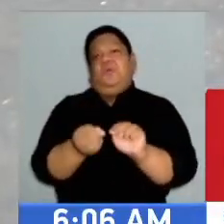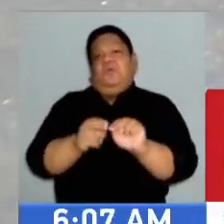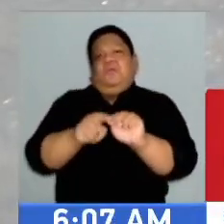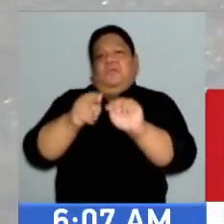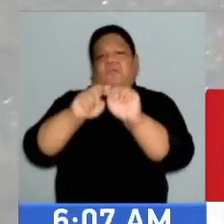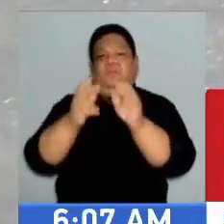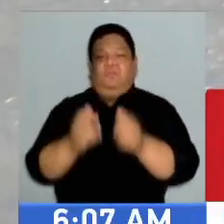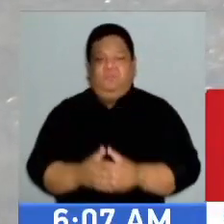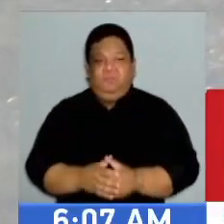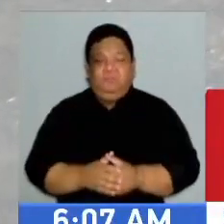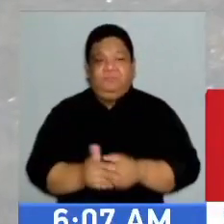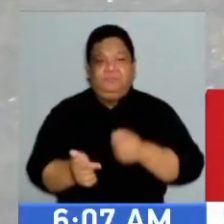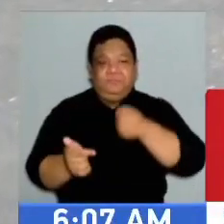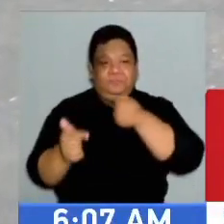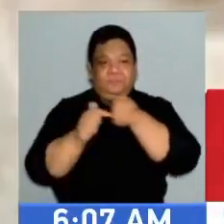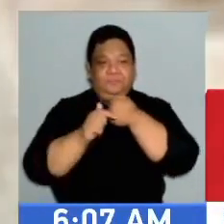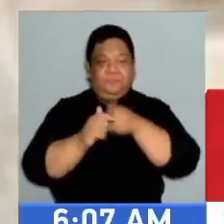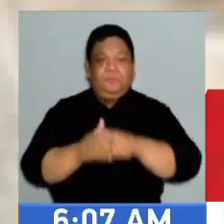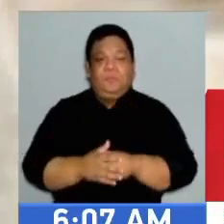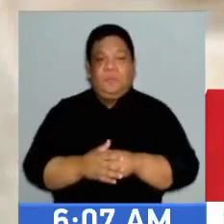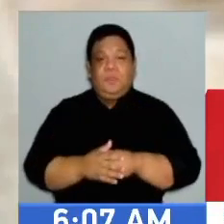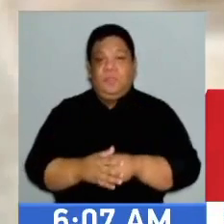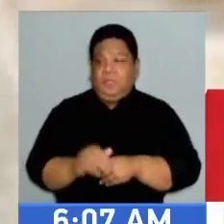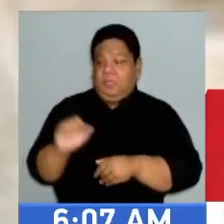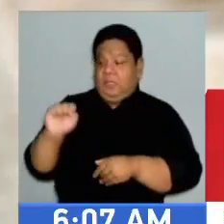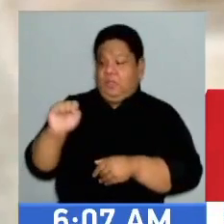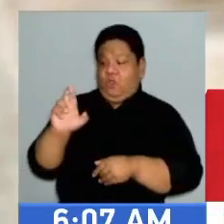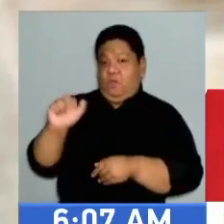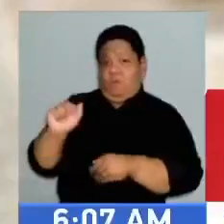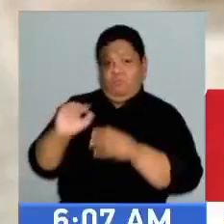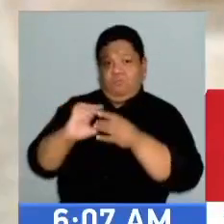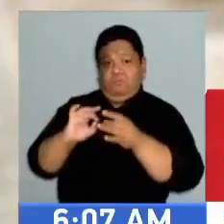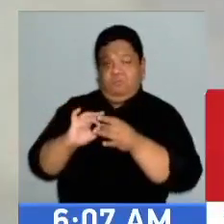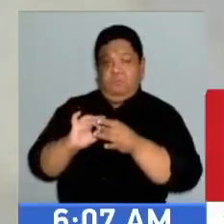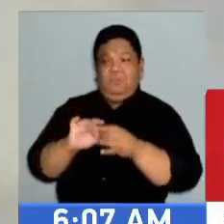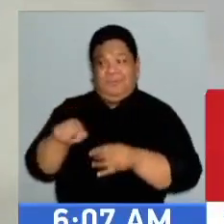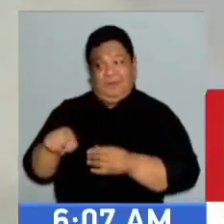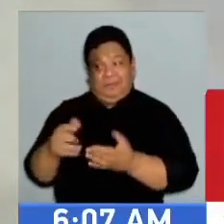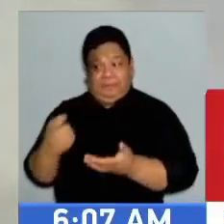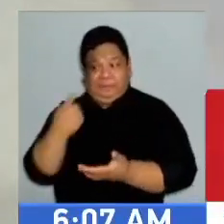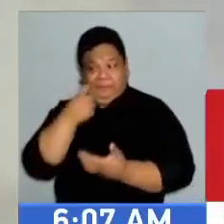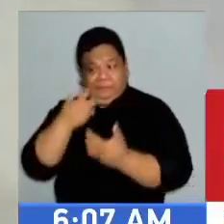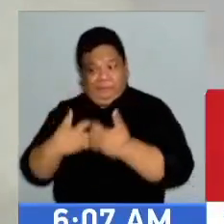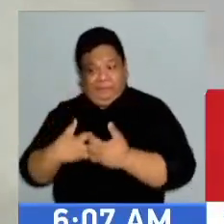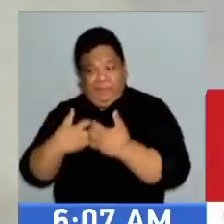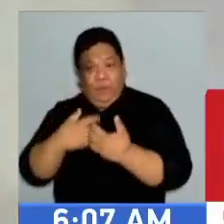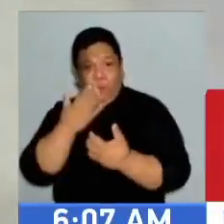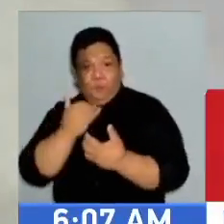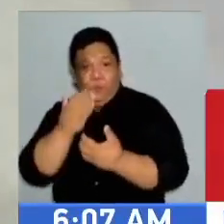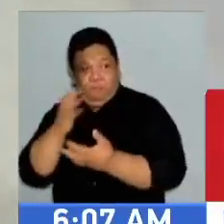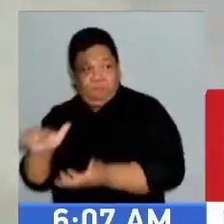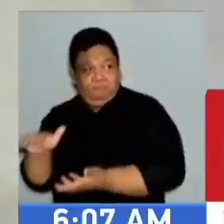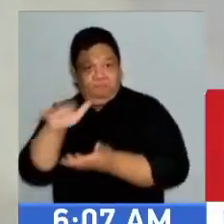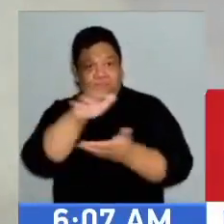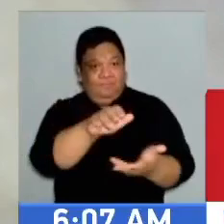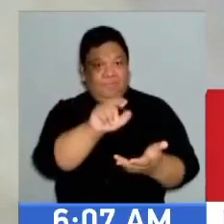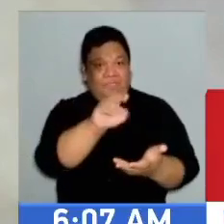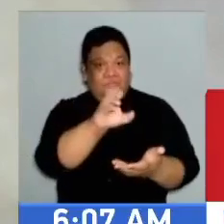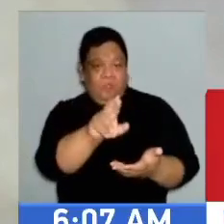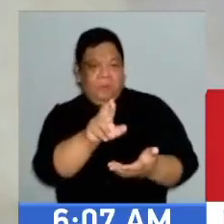Taya ng sra sa sandaling makarating na sa Metro Manila ang mga bagong giling na asukal inaas maglalaro lang ito sa